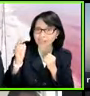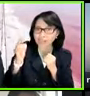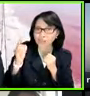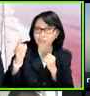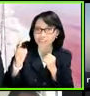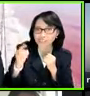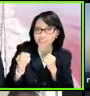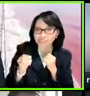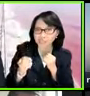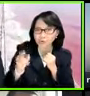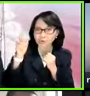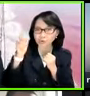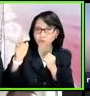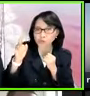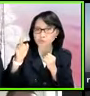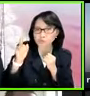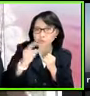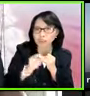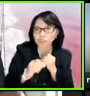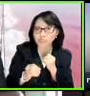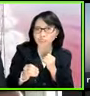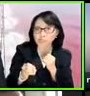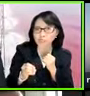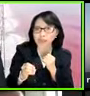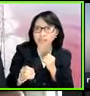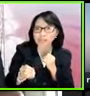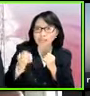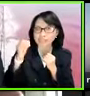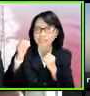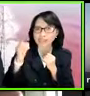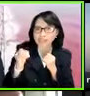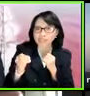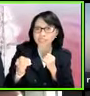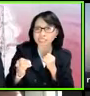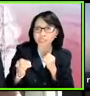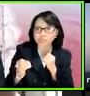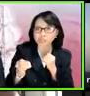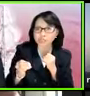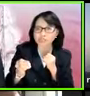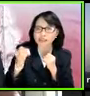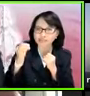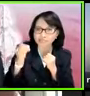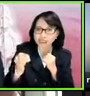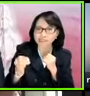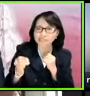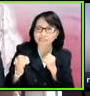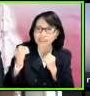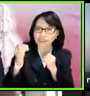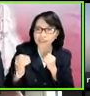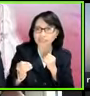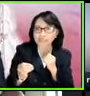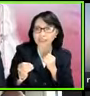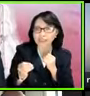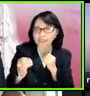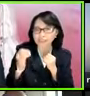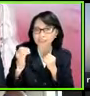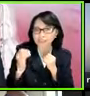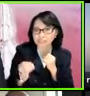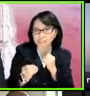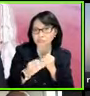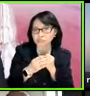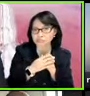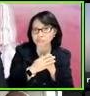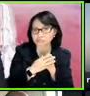adalah kunci untuk membuka kehidupan didalam Kristus dan karena